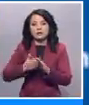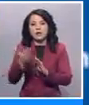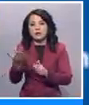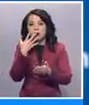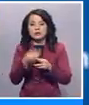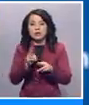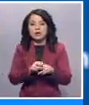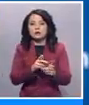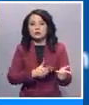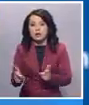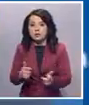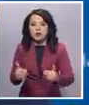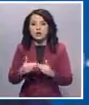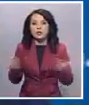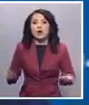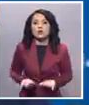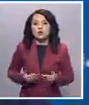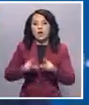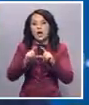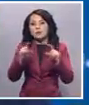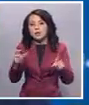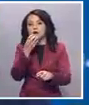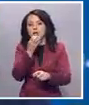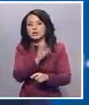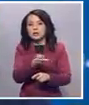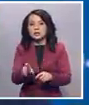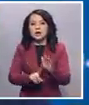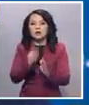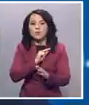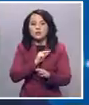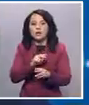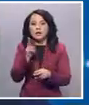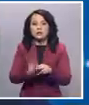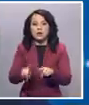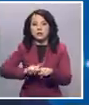объектілеріміз, яғни тұрғын үй объектілеріне де жылу беру жұмыстарын аяқталуға жақын деп айтып өтті.